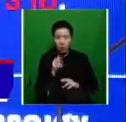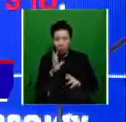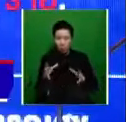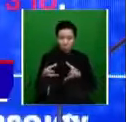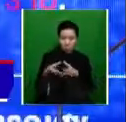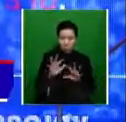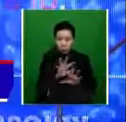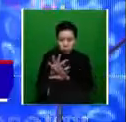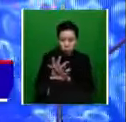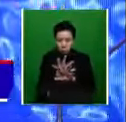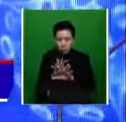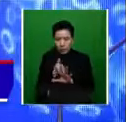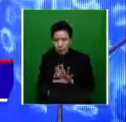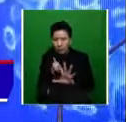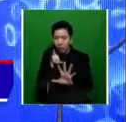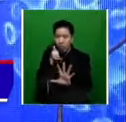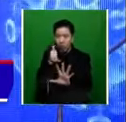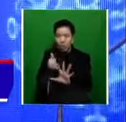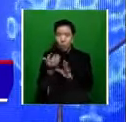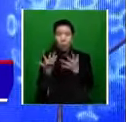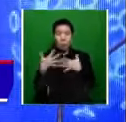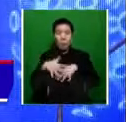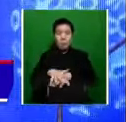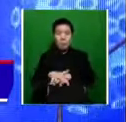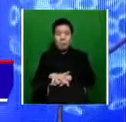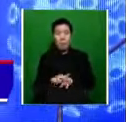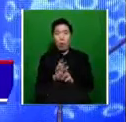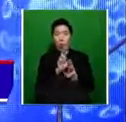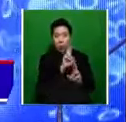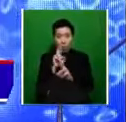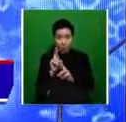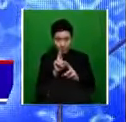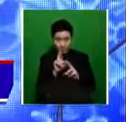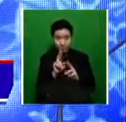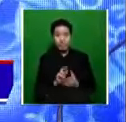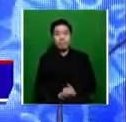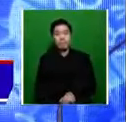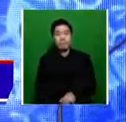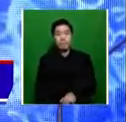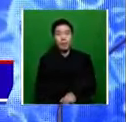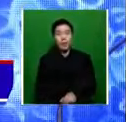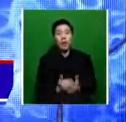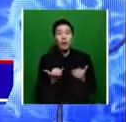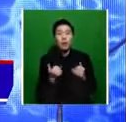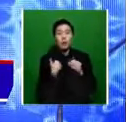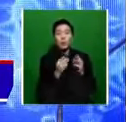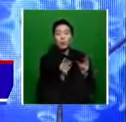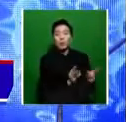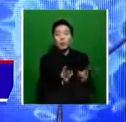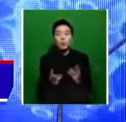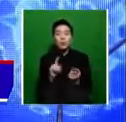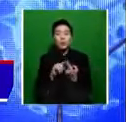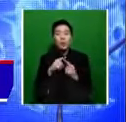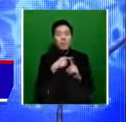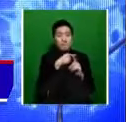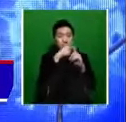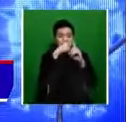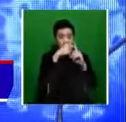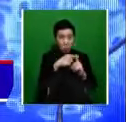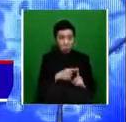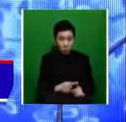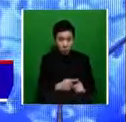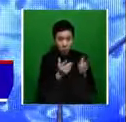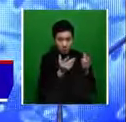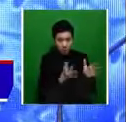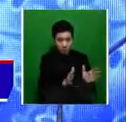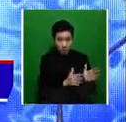กลุ่มกับจำนวนคนหมู่มากๆนะครับมาตรการต่างๆในเชิงบวกนะครับแม้อาจจะดูว่